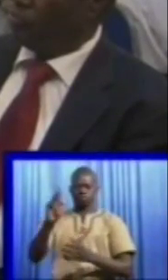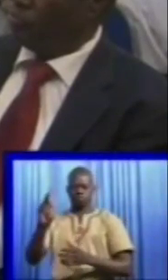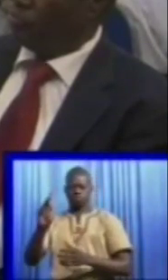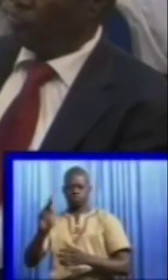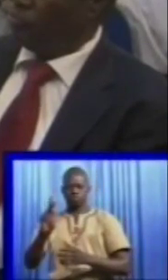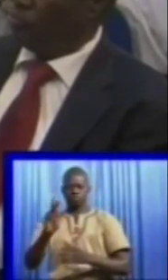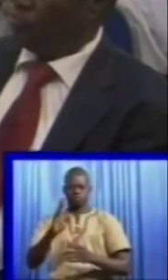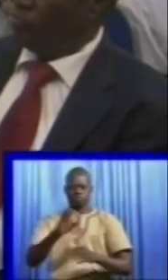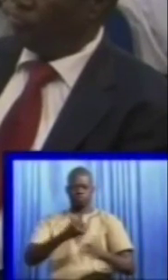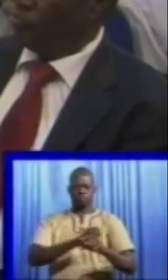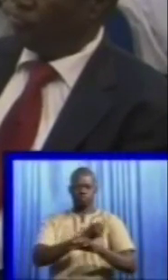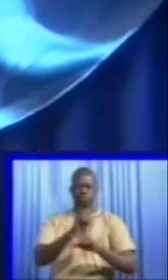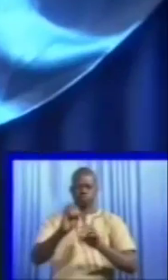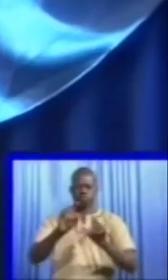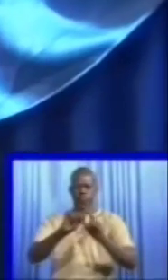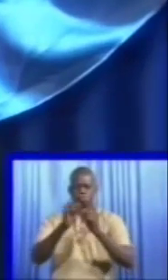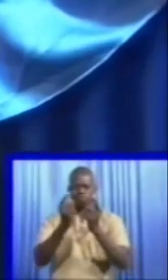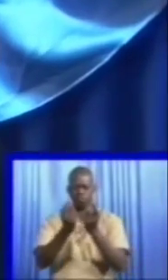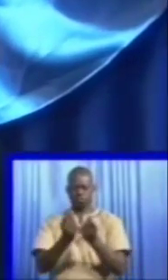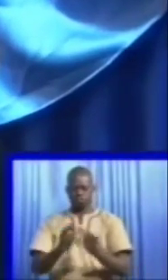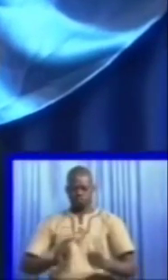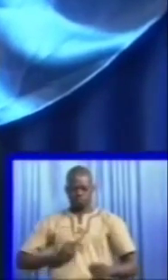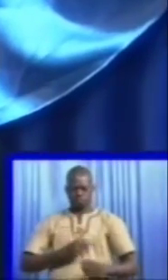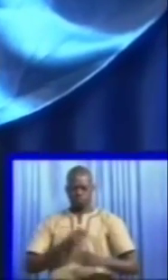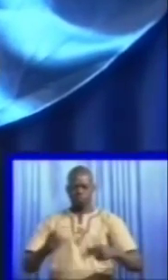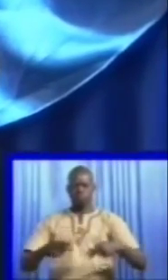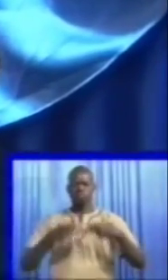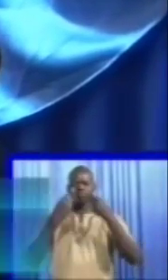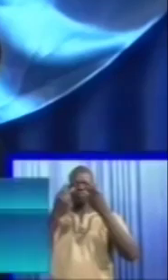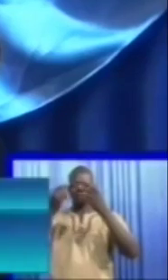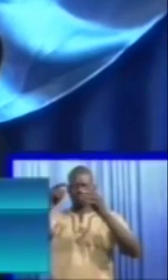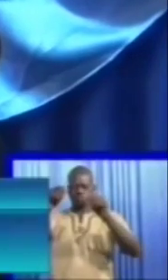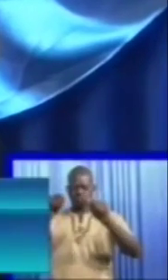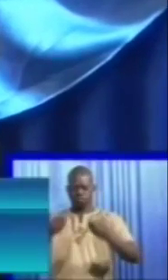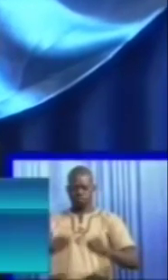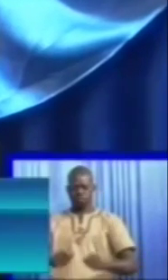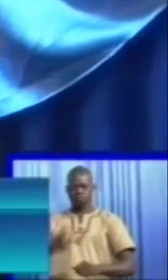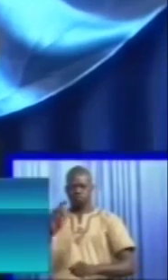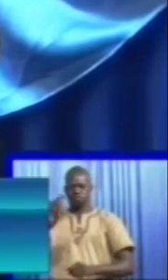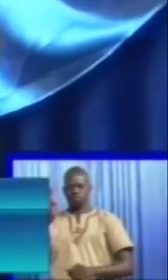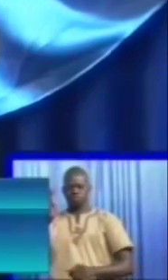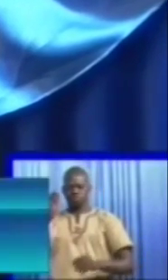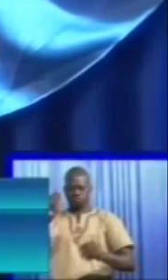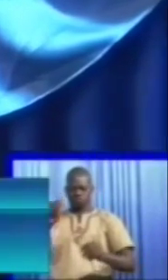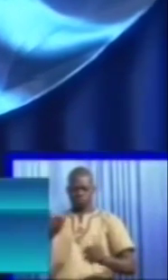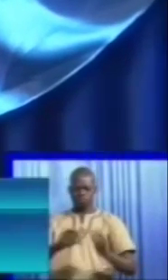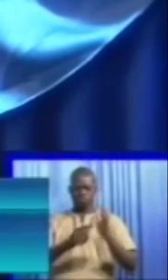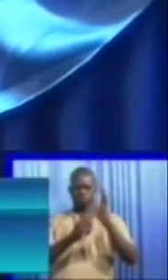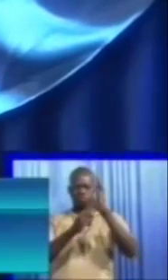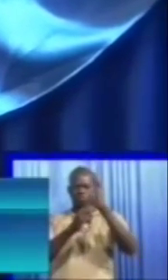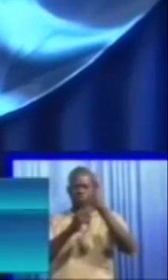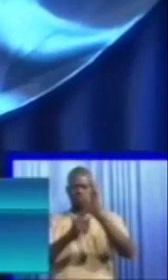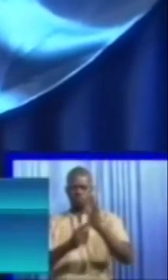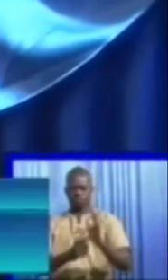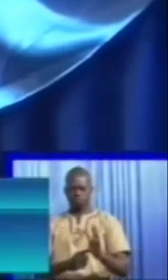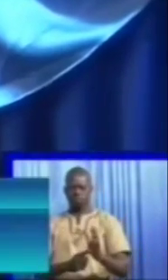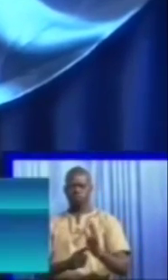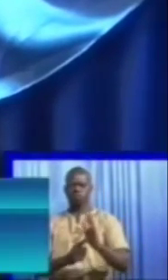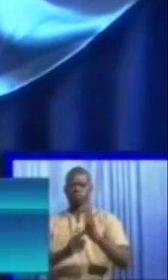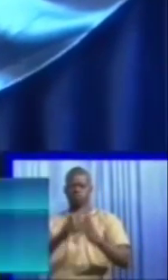télévision de l'espace communautaire. Nous proposons que les télévisions puissent diffuser un minimum de